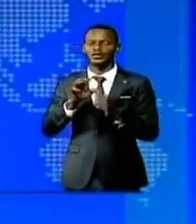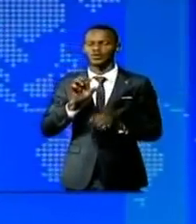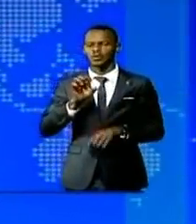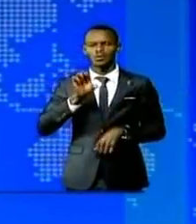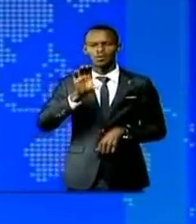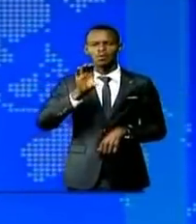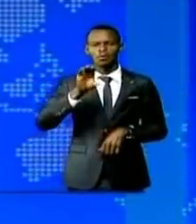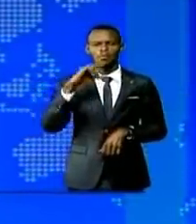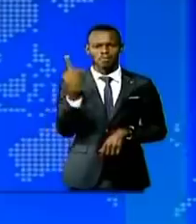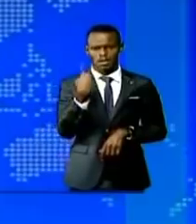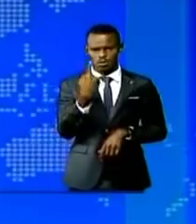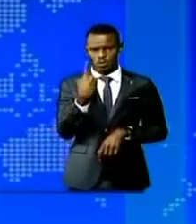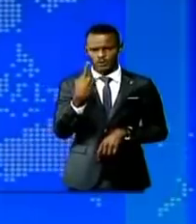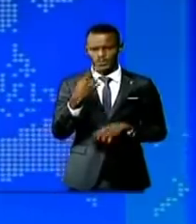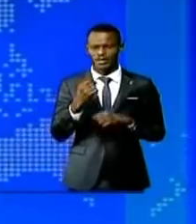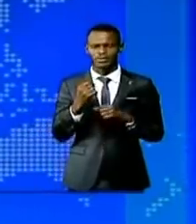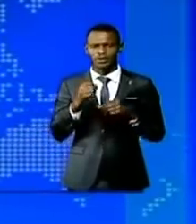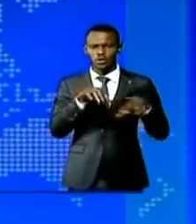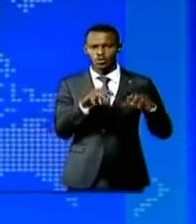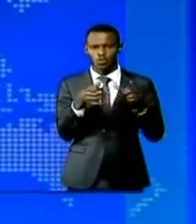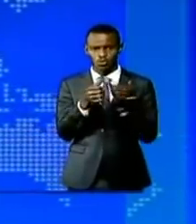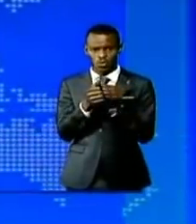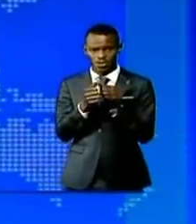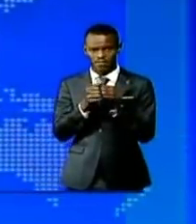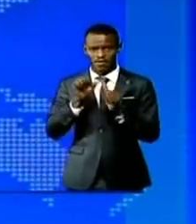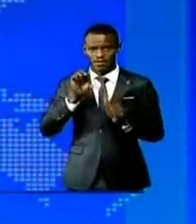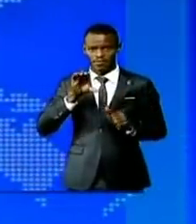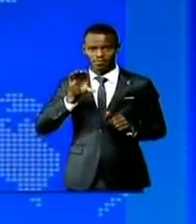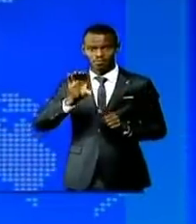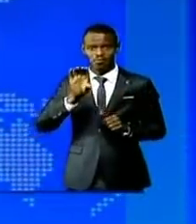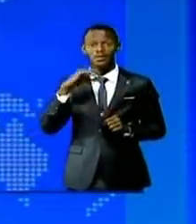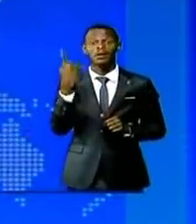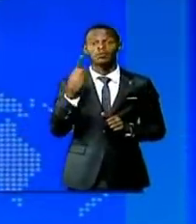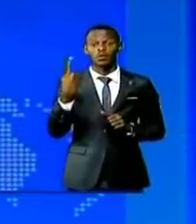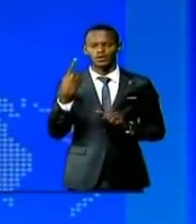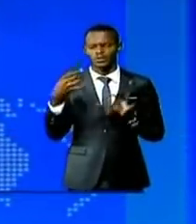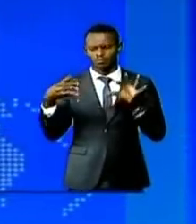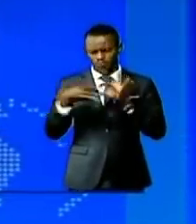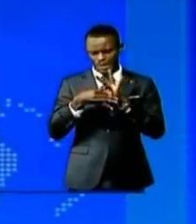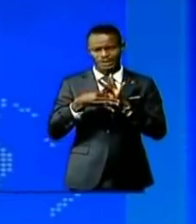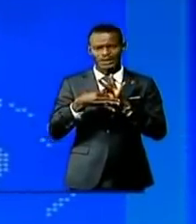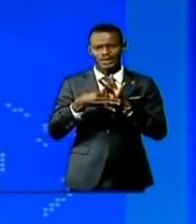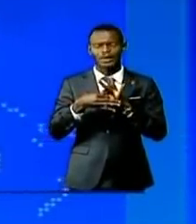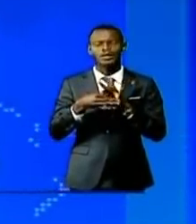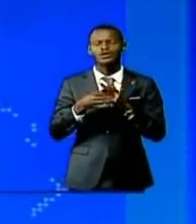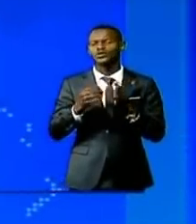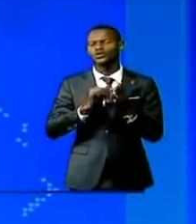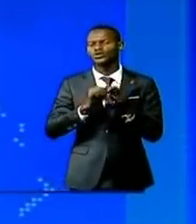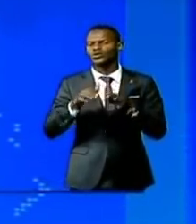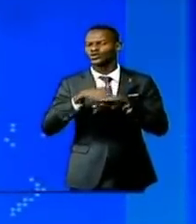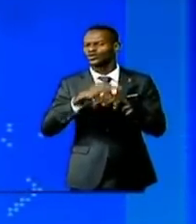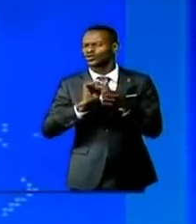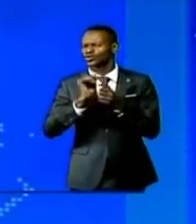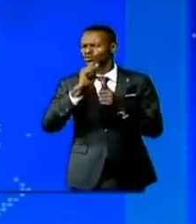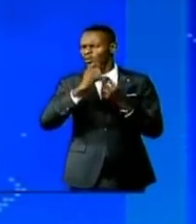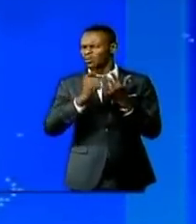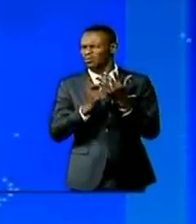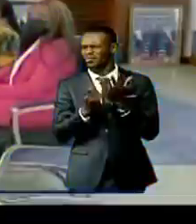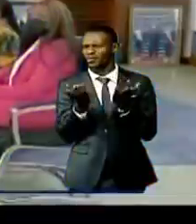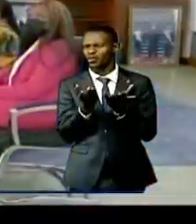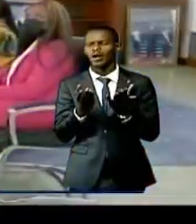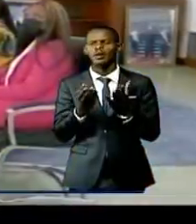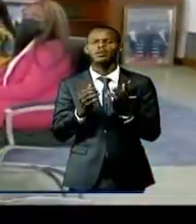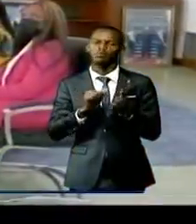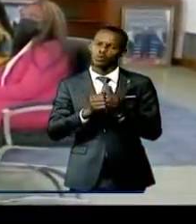la Banque mondiale dans plusieurs domaines, notamment les infrastructures, était au centre des échanges, nous dit Sandrine Ngitabou.